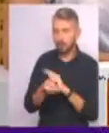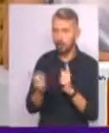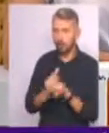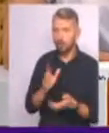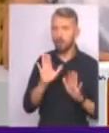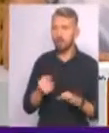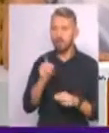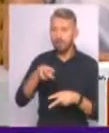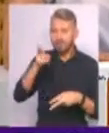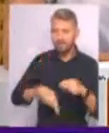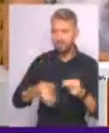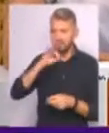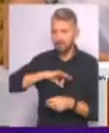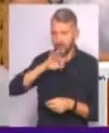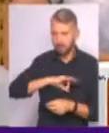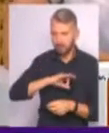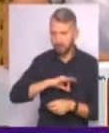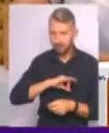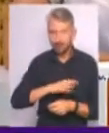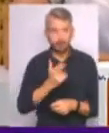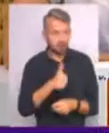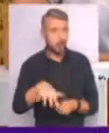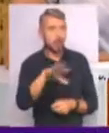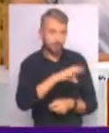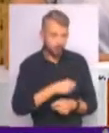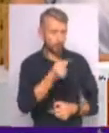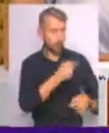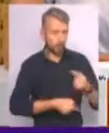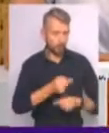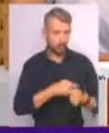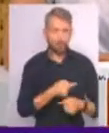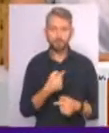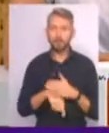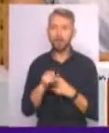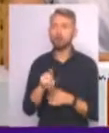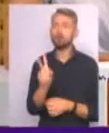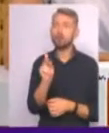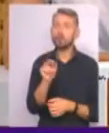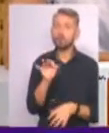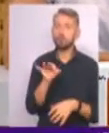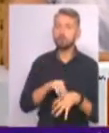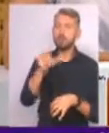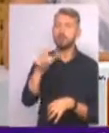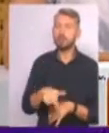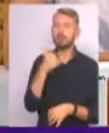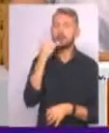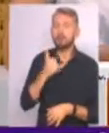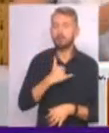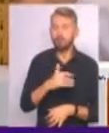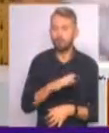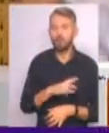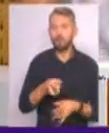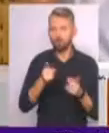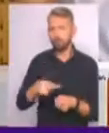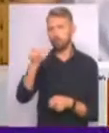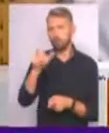перестане приймати. Так только он перестанет, конечно, все вернется и еще в два раза. Тому що тут якраз от другий пацієнт, який нам телефонував, от дійсно людина